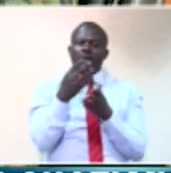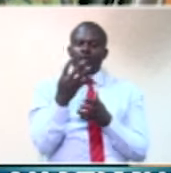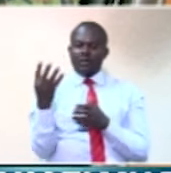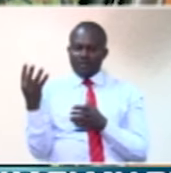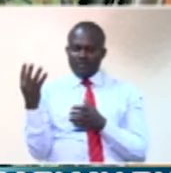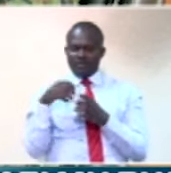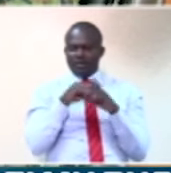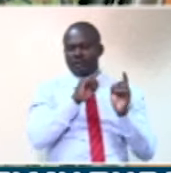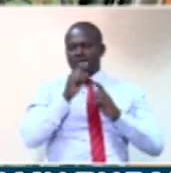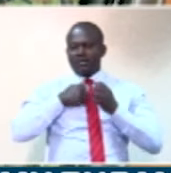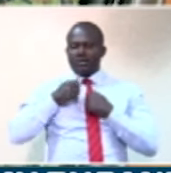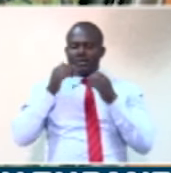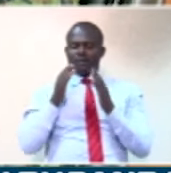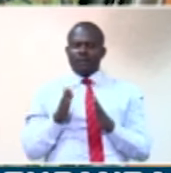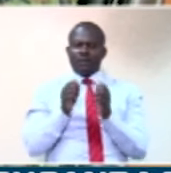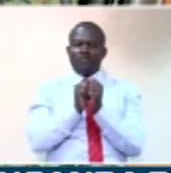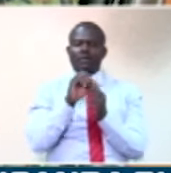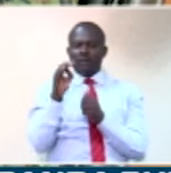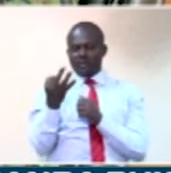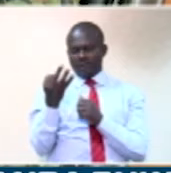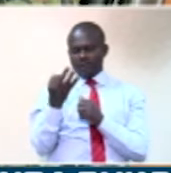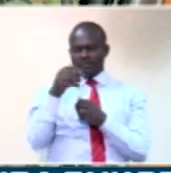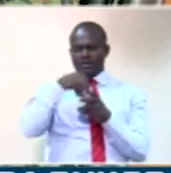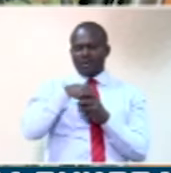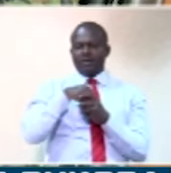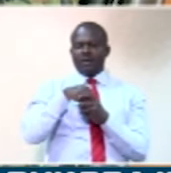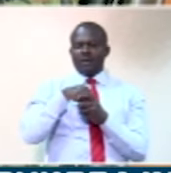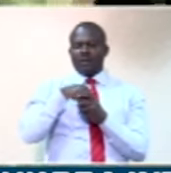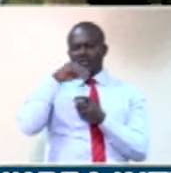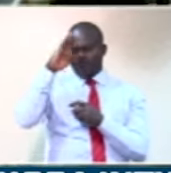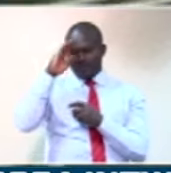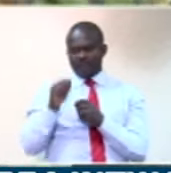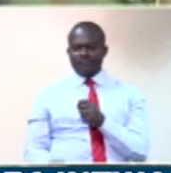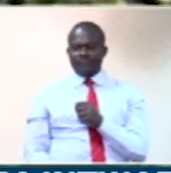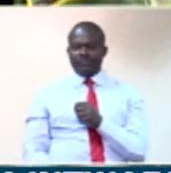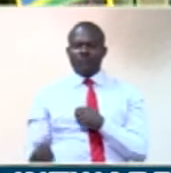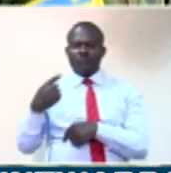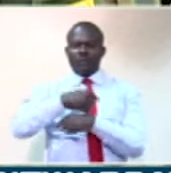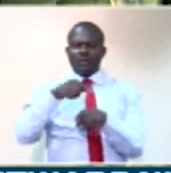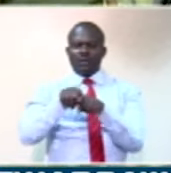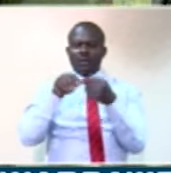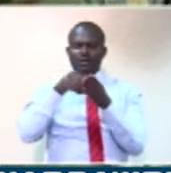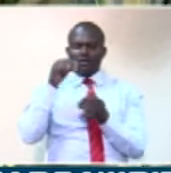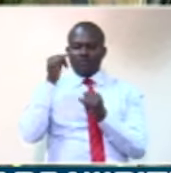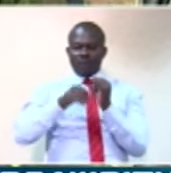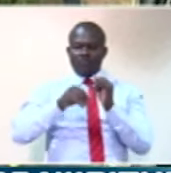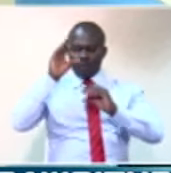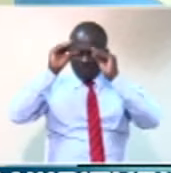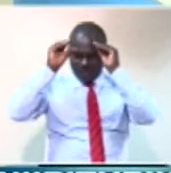44 bo mu ngabo z'u Rwanda na 3 bo muri polisi. Umunsi nk'uyu wo gusoza amasomo